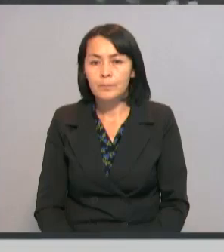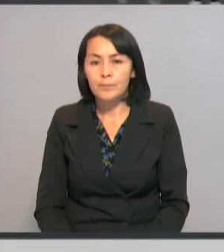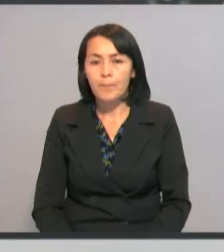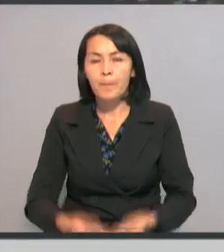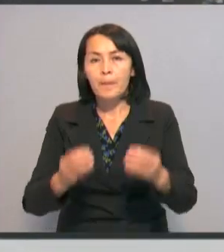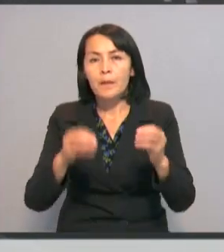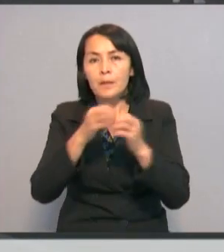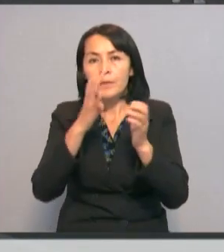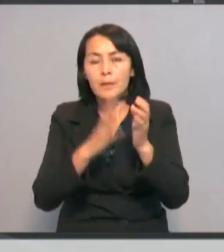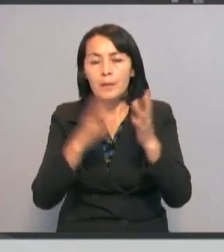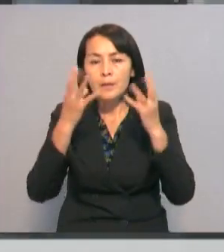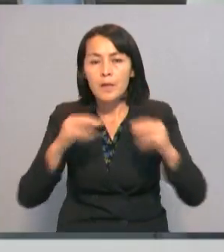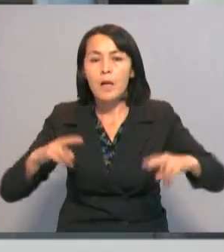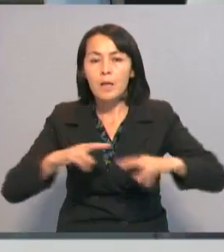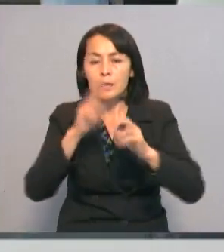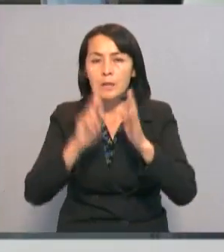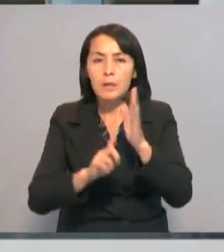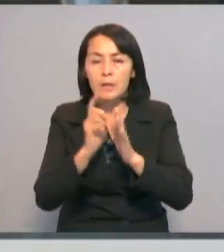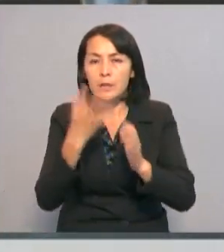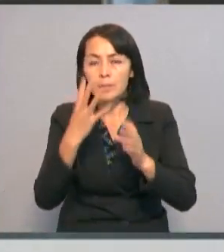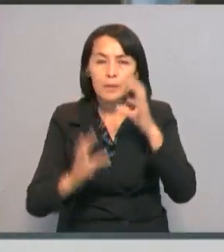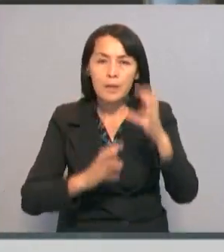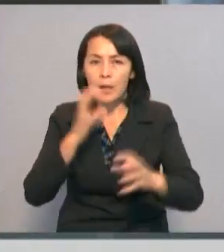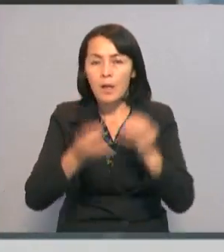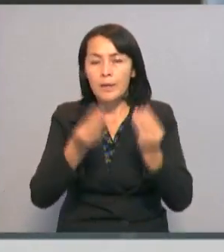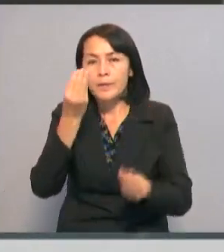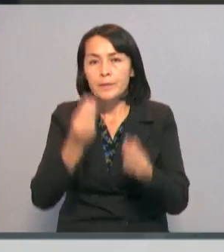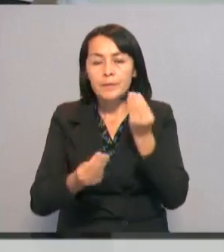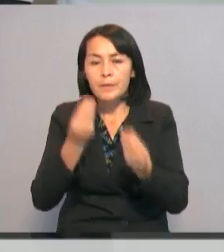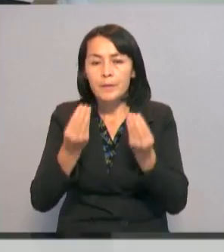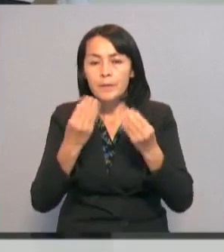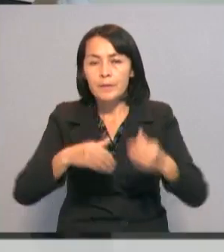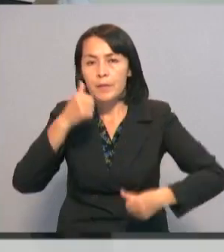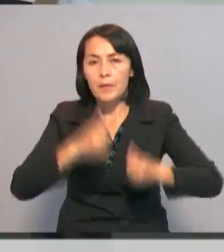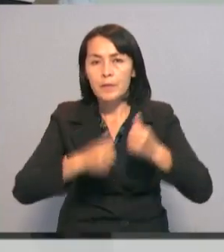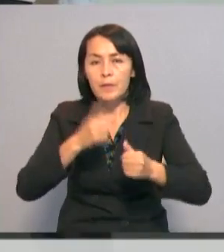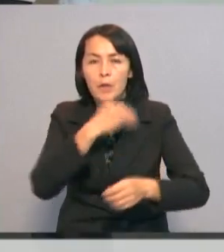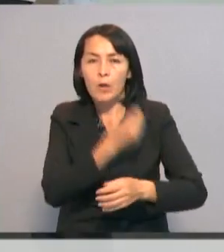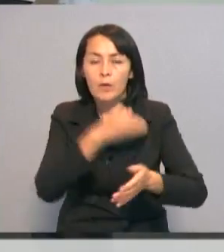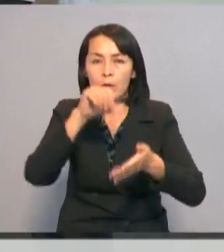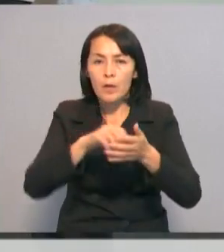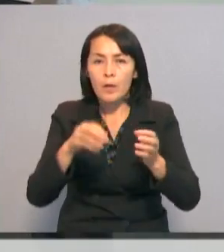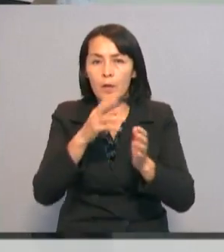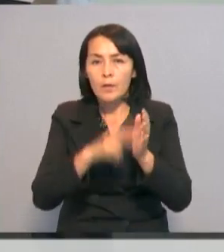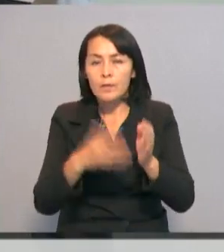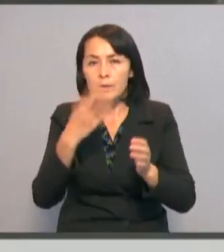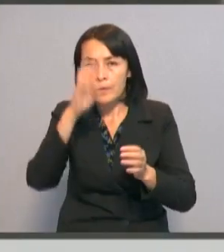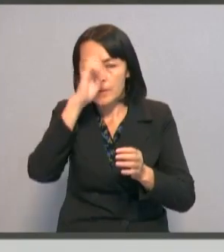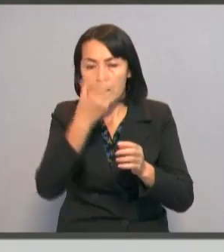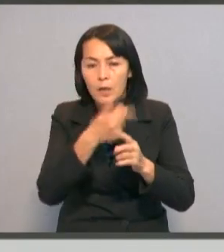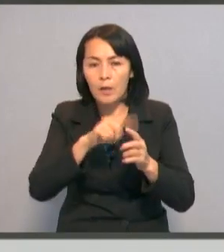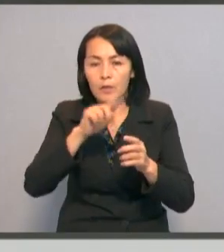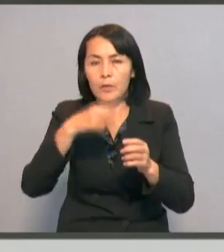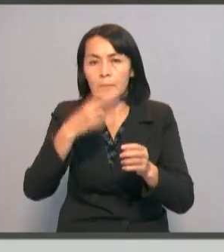всего через 19 дней в Остане зажжётся огонь пятых всемирных игр кочевников в соревнованиях намерено участвовать 85 стран которые